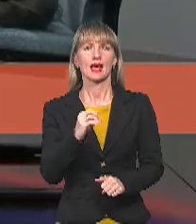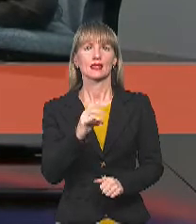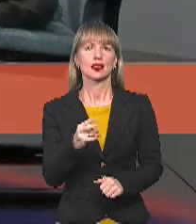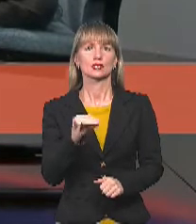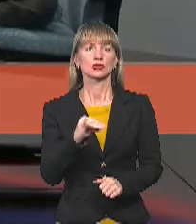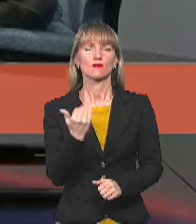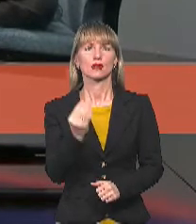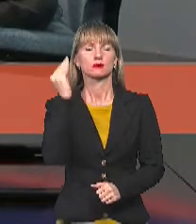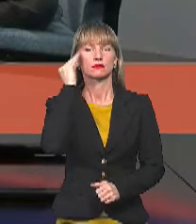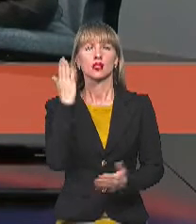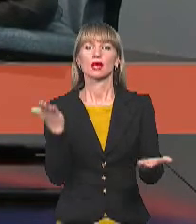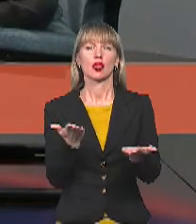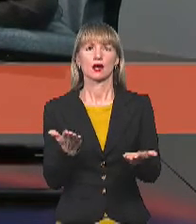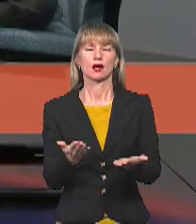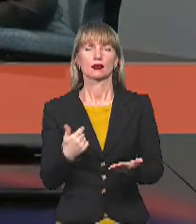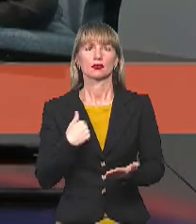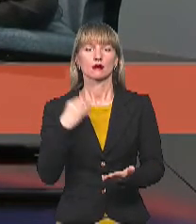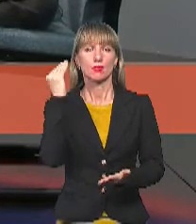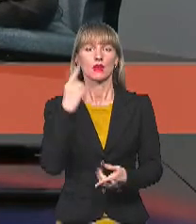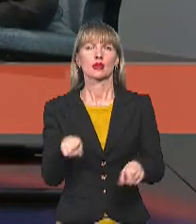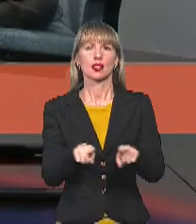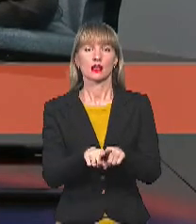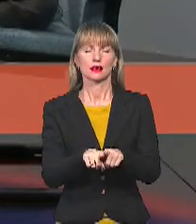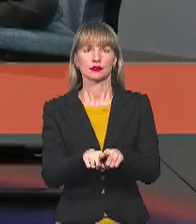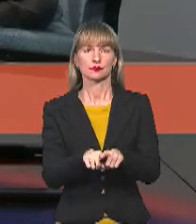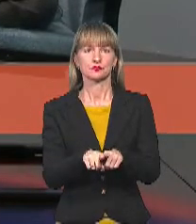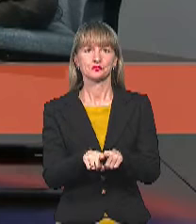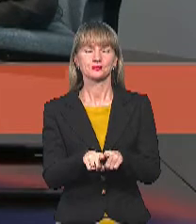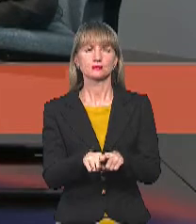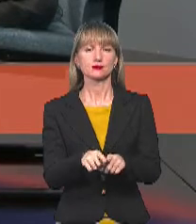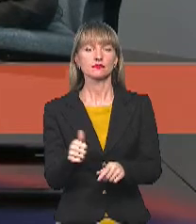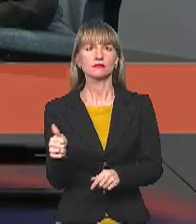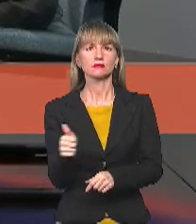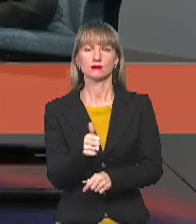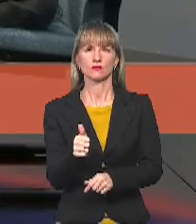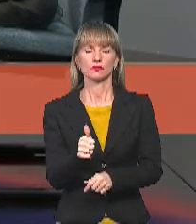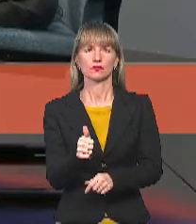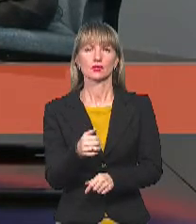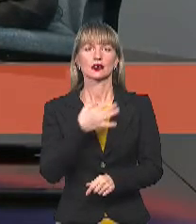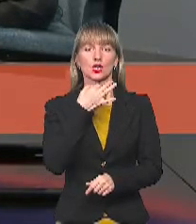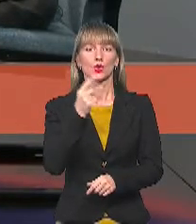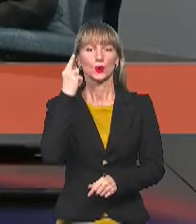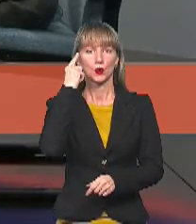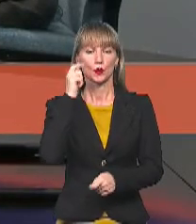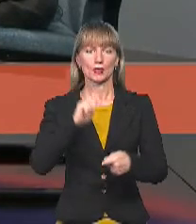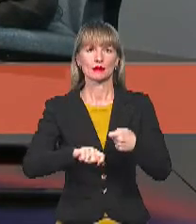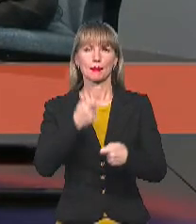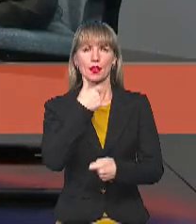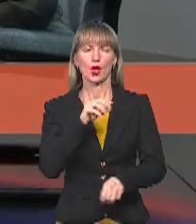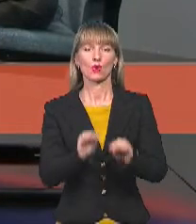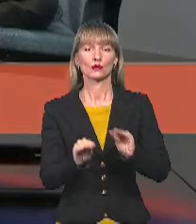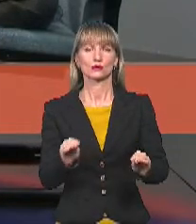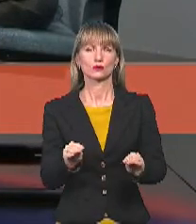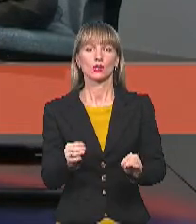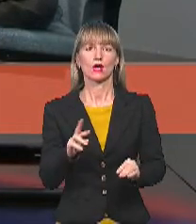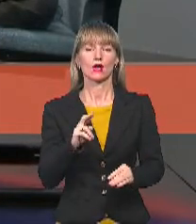яка? Наша позиція полягає в наступному. По-перше, висловлю думку інспекції з благоустрою